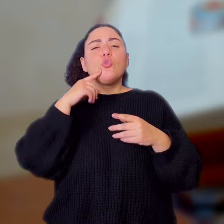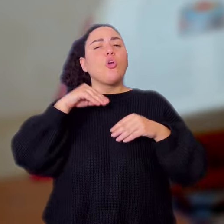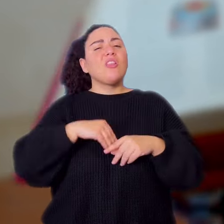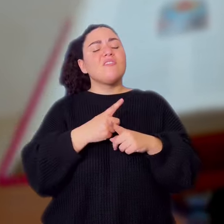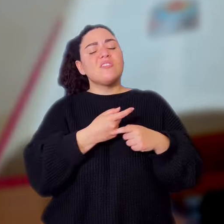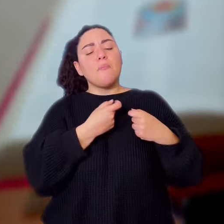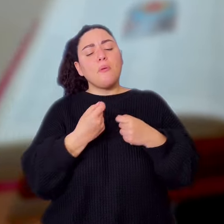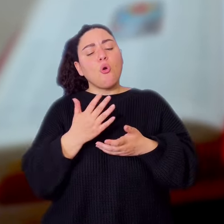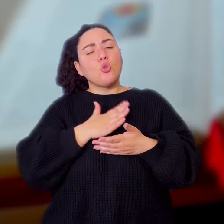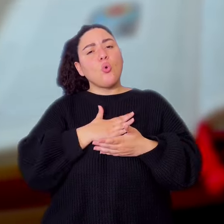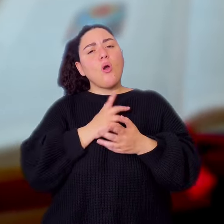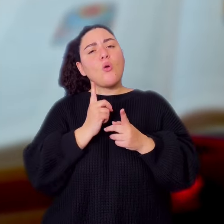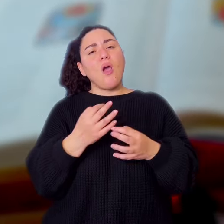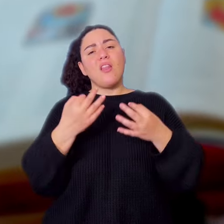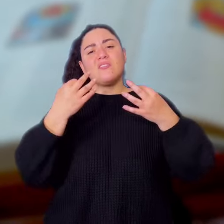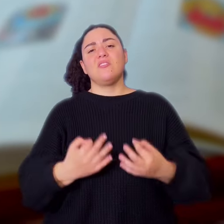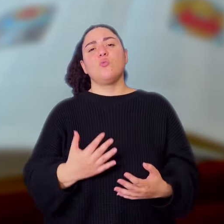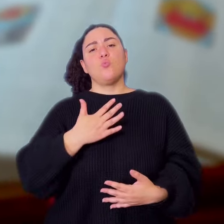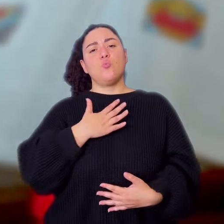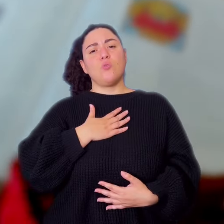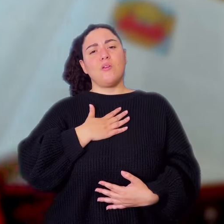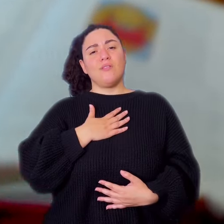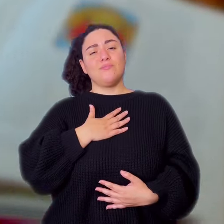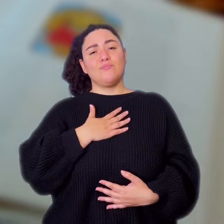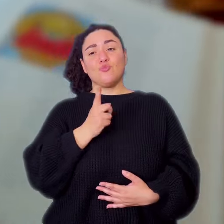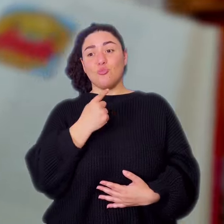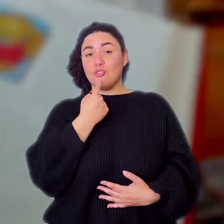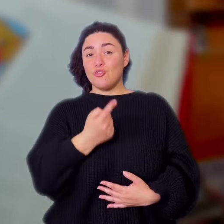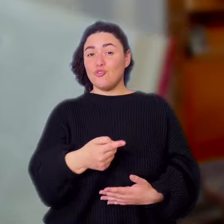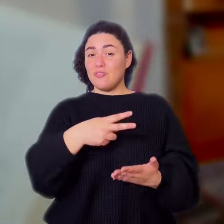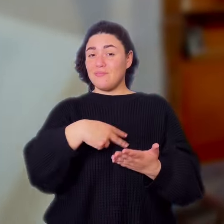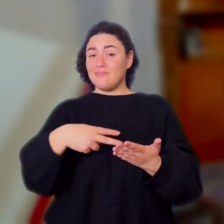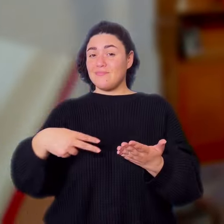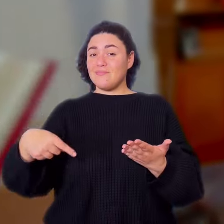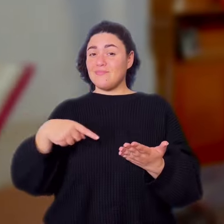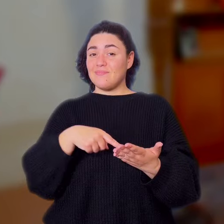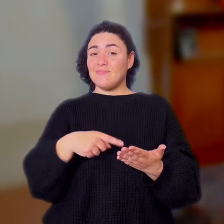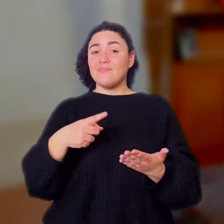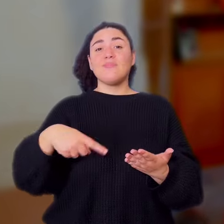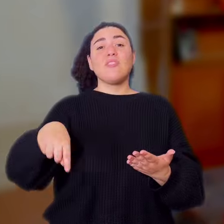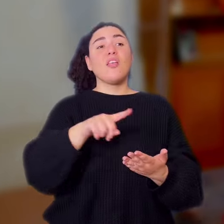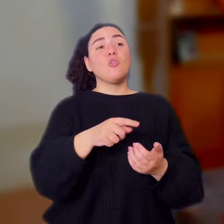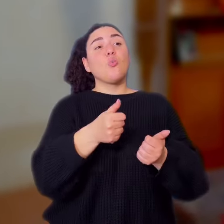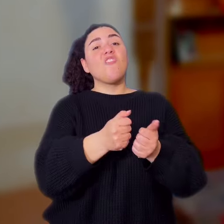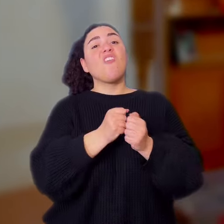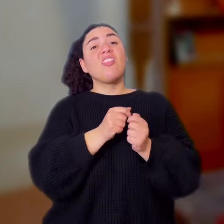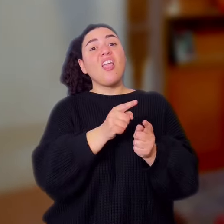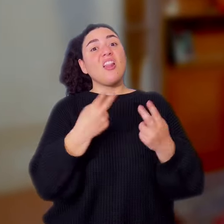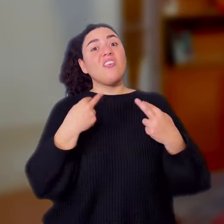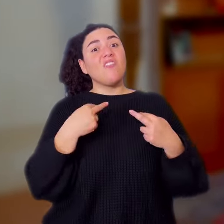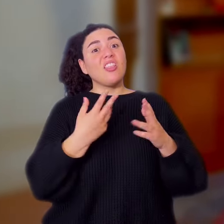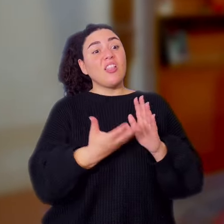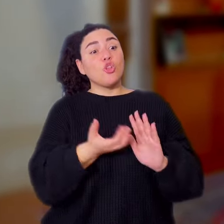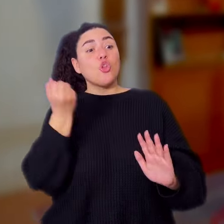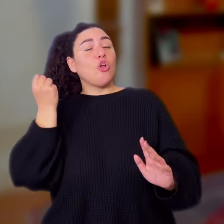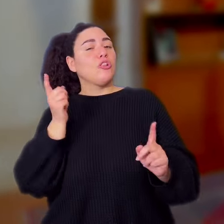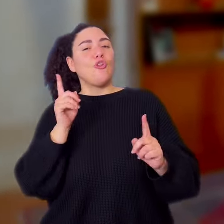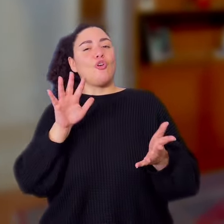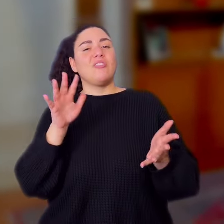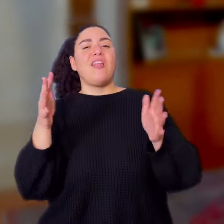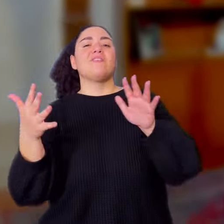certezza che come ci dice La Liturgia ai tuoi fedeli signore la vita non è tolta